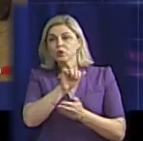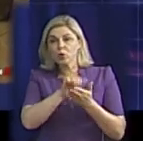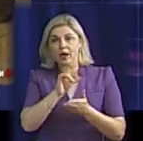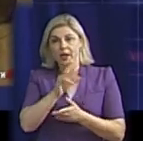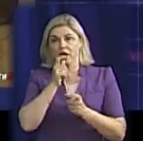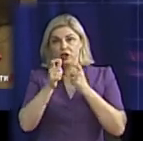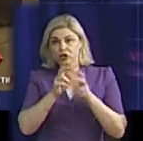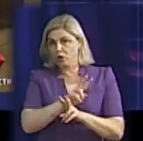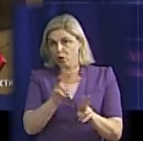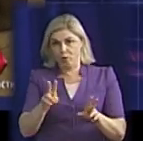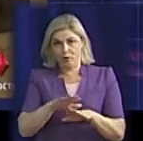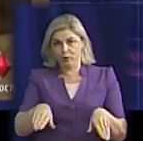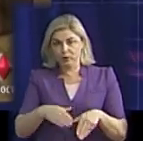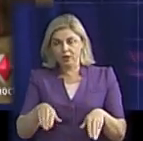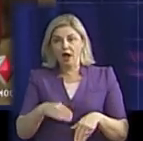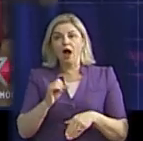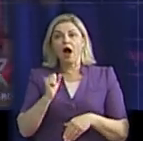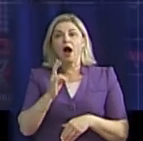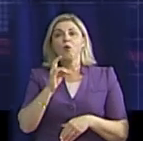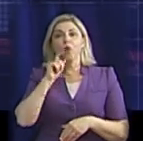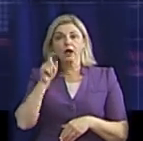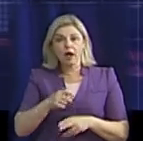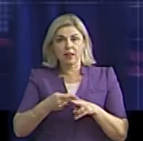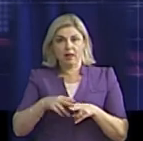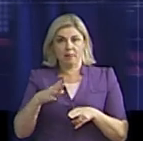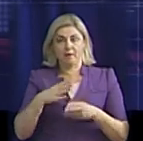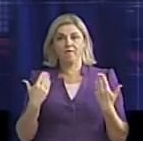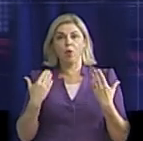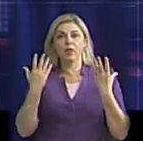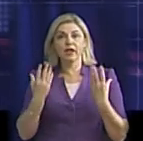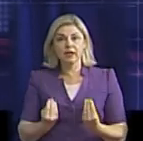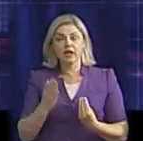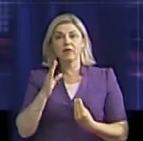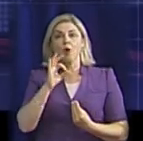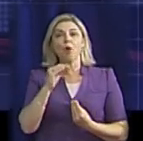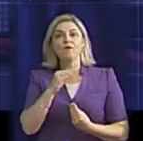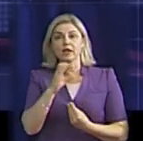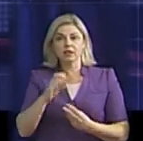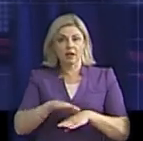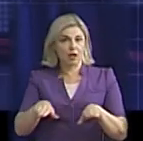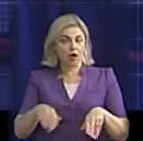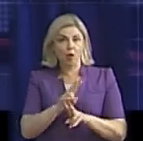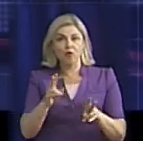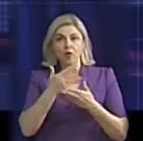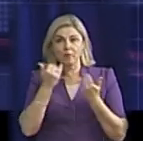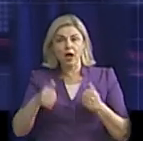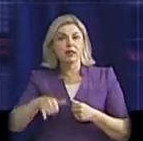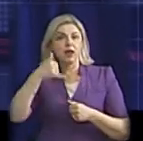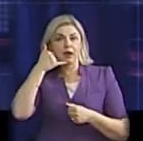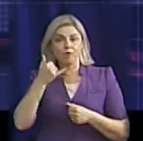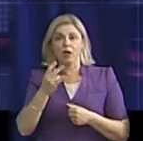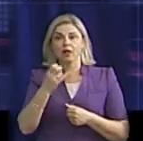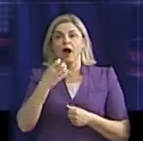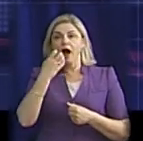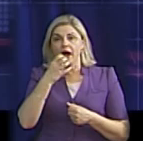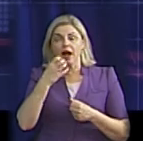могли. На Україні авіакомпанія – це був вихідний день. В офісі, відповідно, нікого не було. Слухавки вони не брали, на гарячій